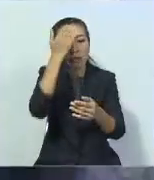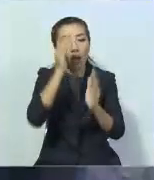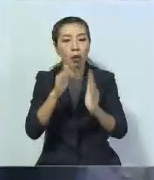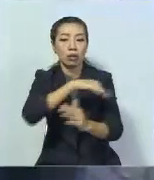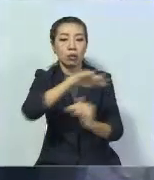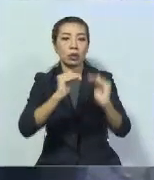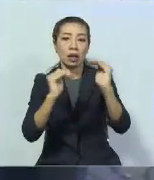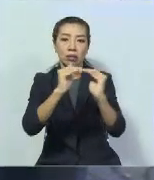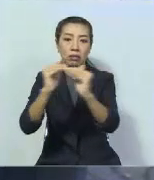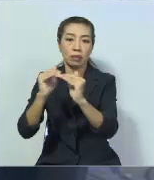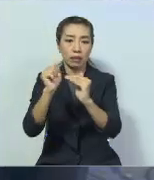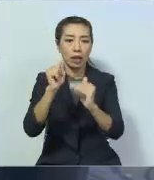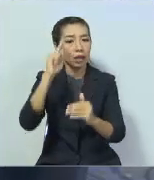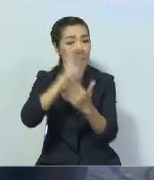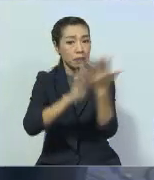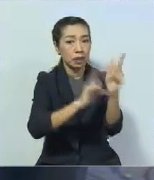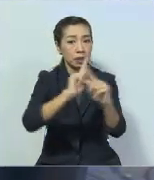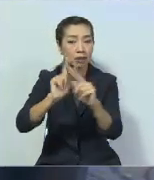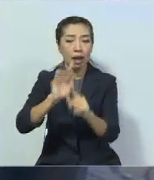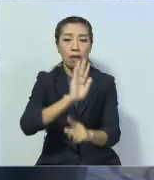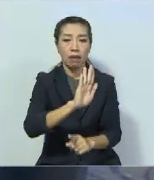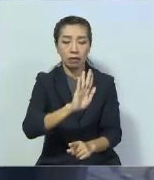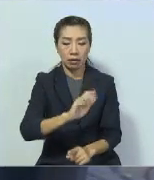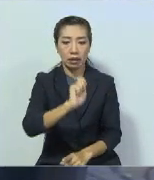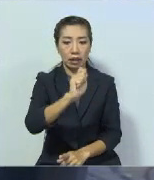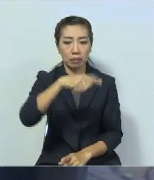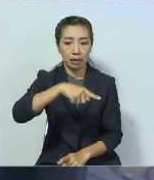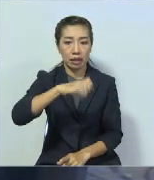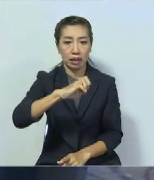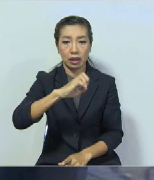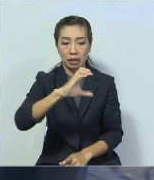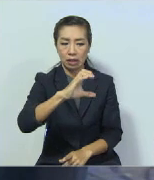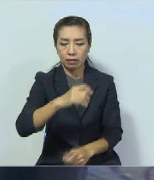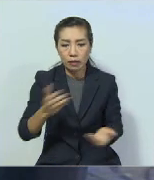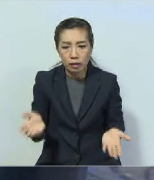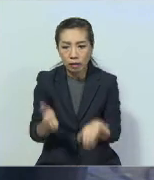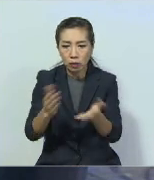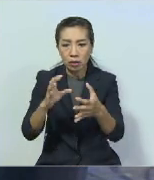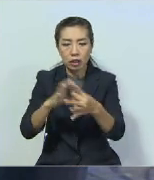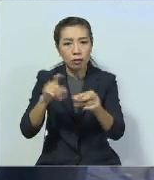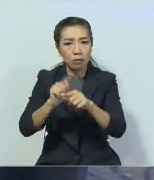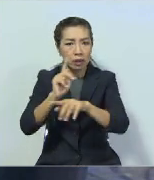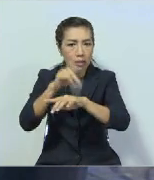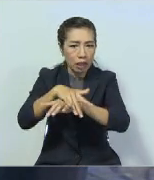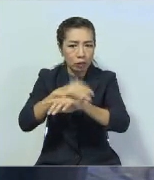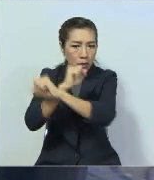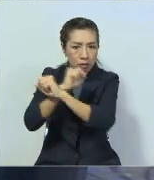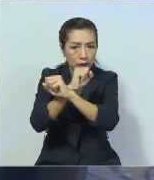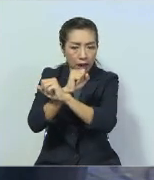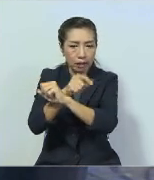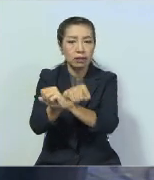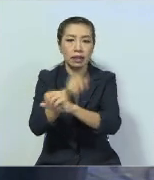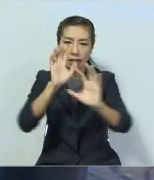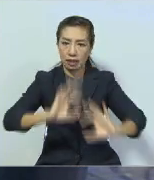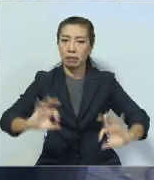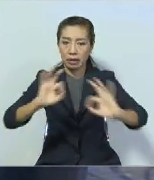ทัลโดยหวังว่าสมาชิกเอเปกจะสนับสนุนให้ความมั่นคงปลอดภัยทางไซเบอร์เป็นหนึ่งใน